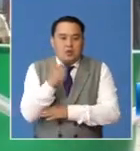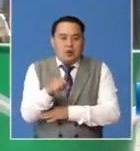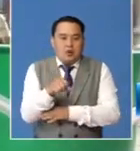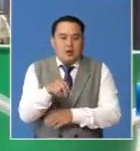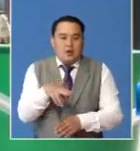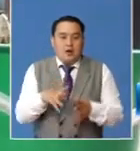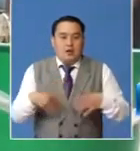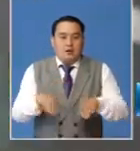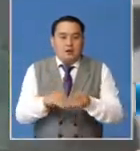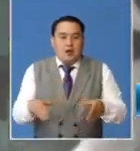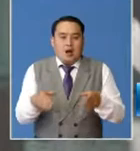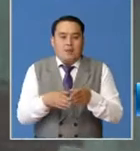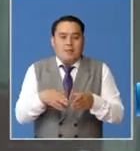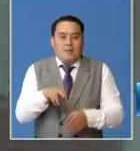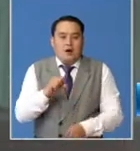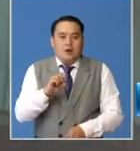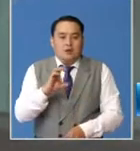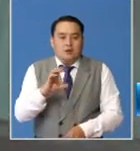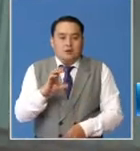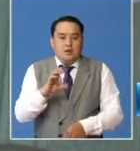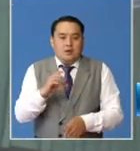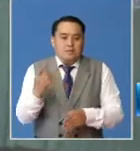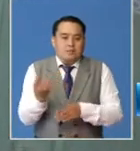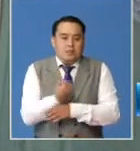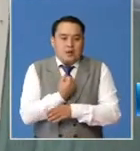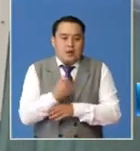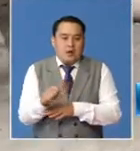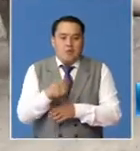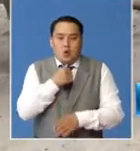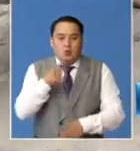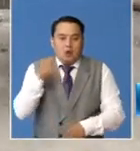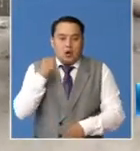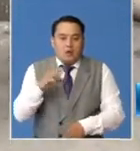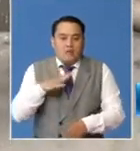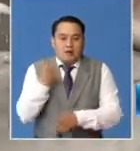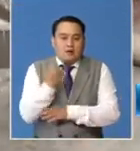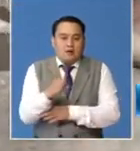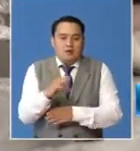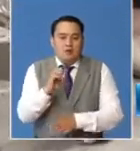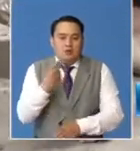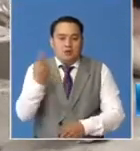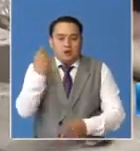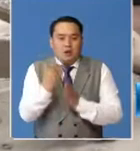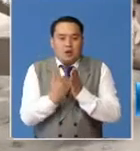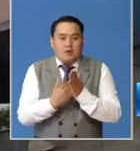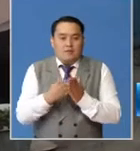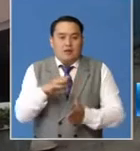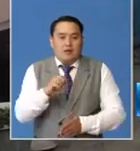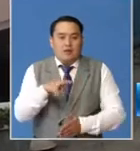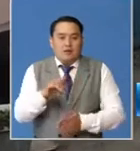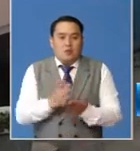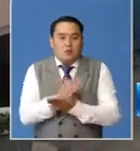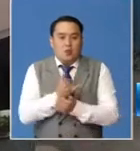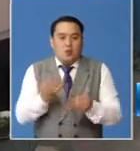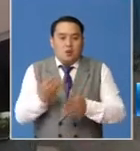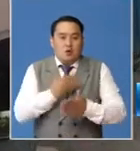и общественное объединение «Парыз». Это уже не первая их победа. В прошлых годах они выиграли грант социальной программы «Волонтер» по оказанию